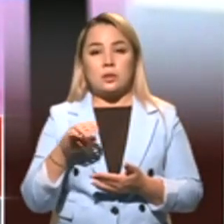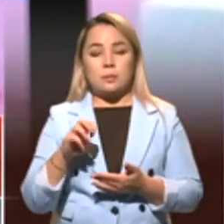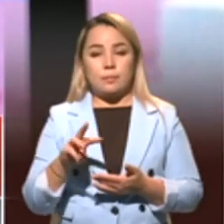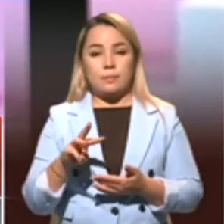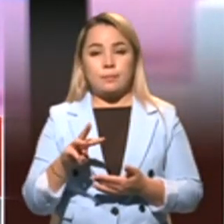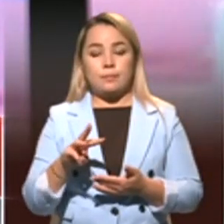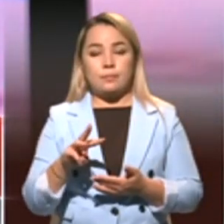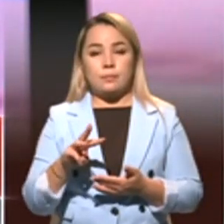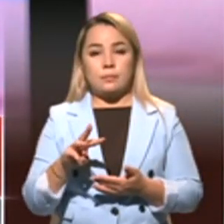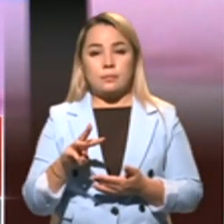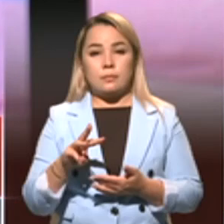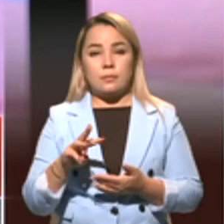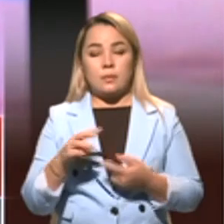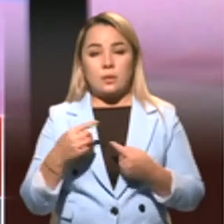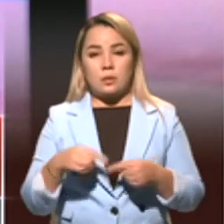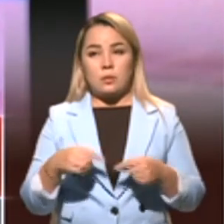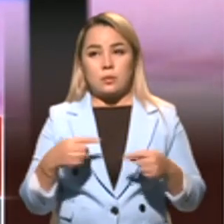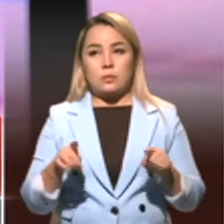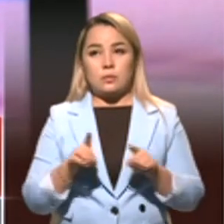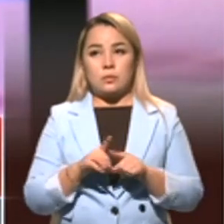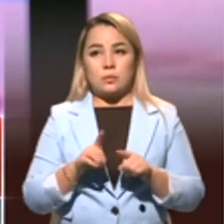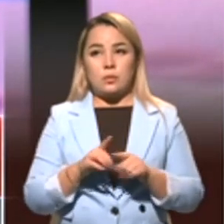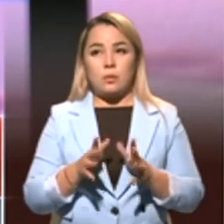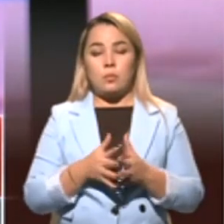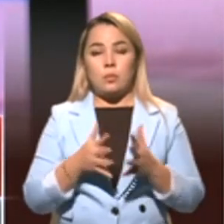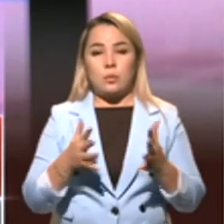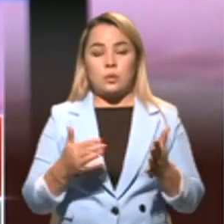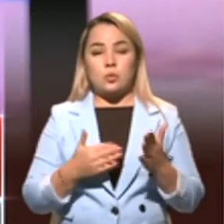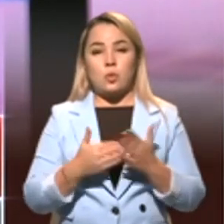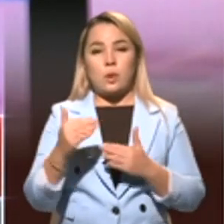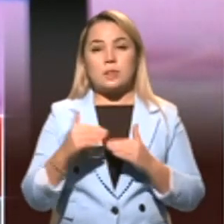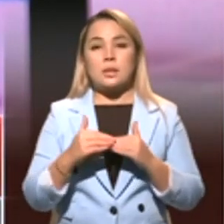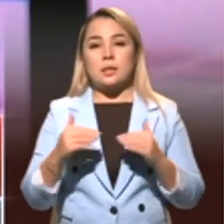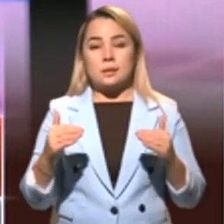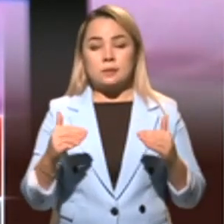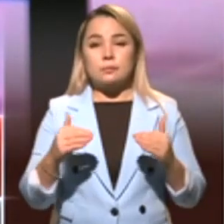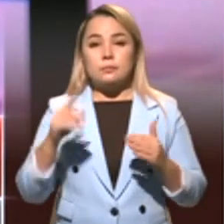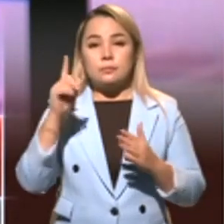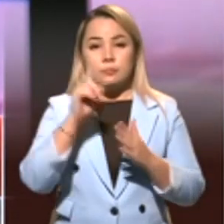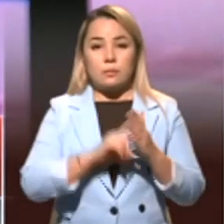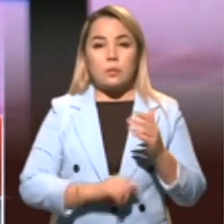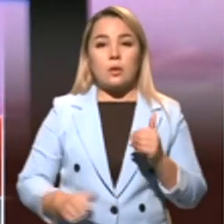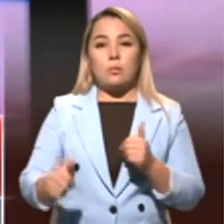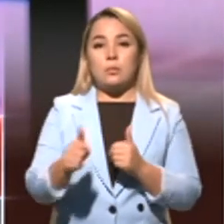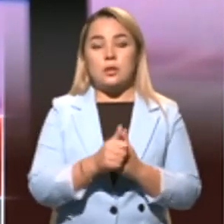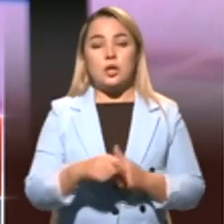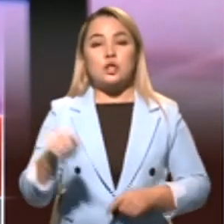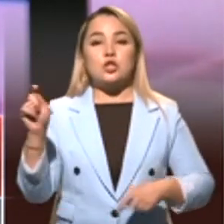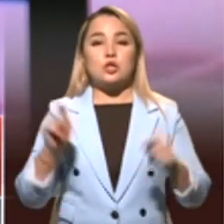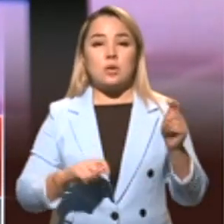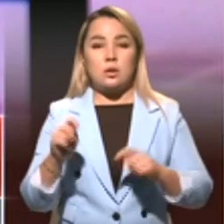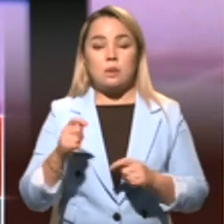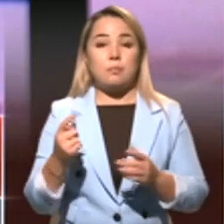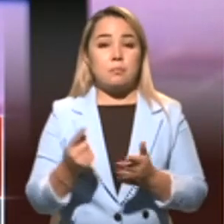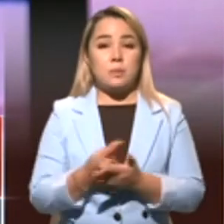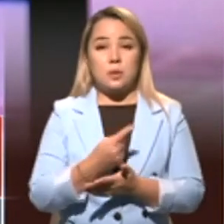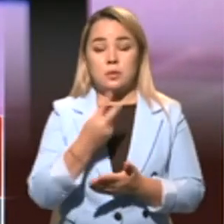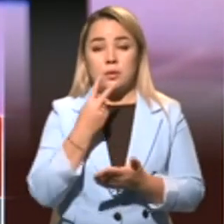иудаизмнан, енді мындай жоғары деңгейдегі дін көшбасшыларының жиналуы алғаш